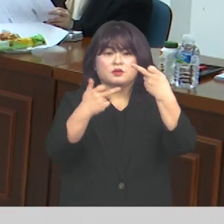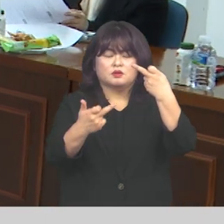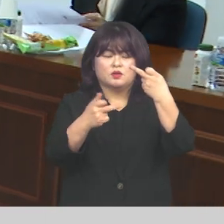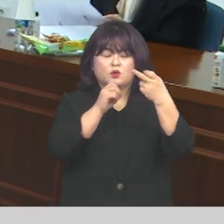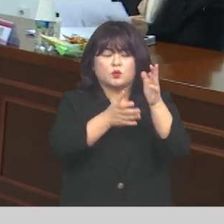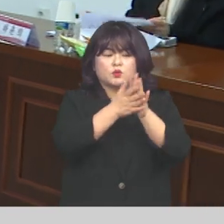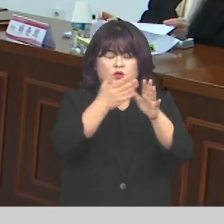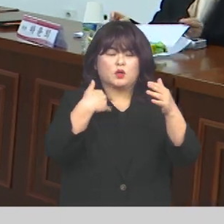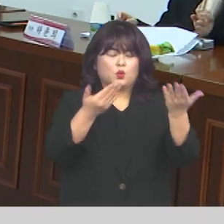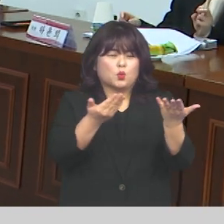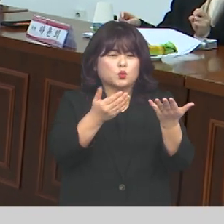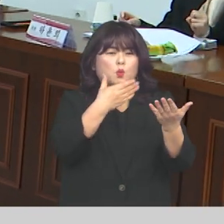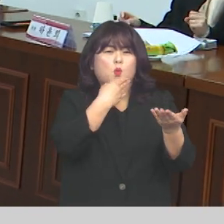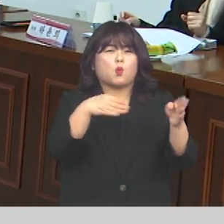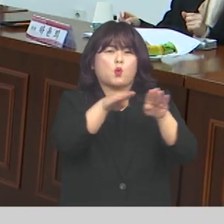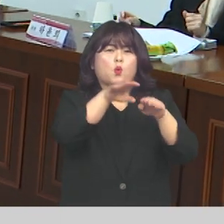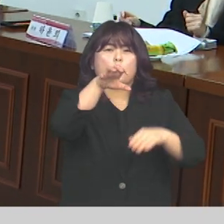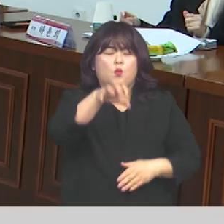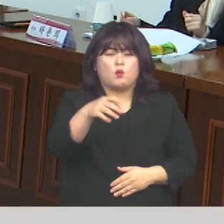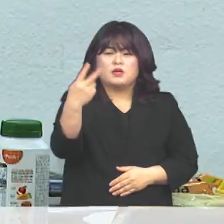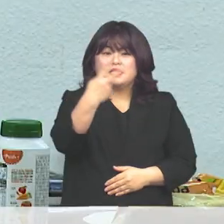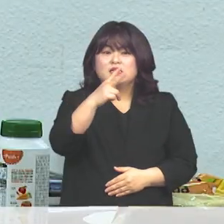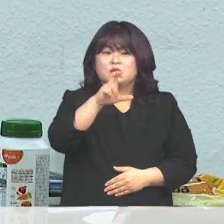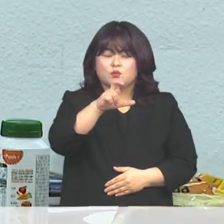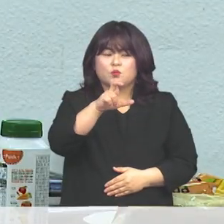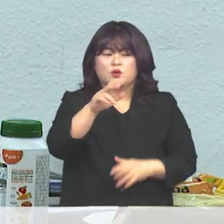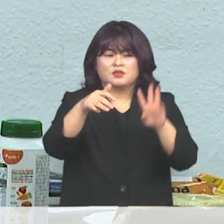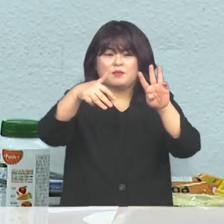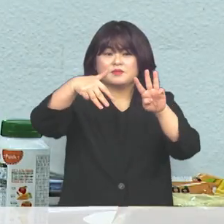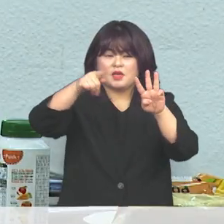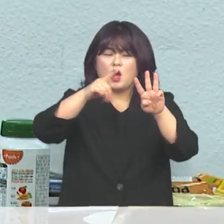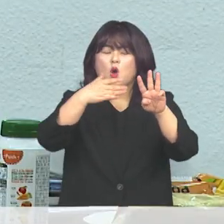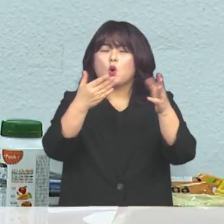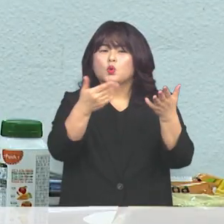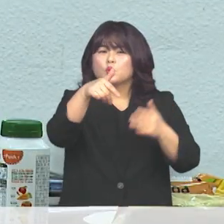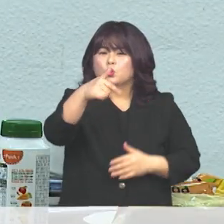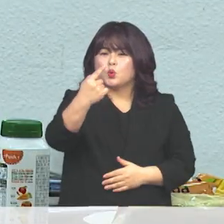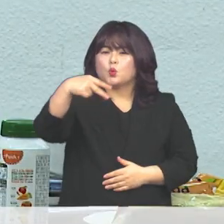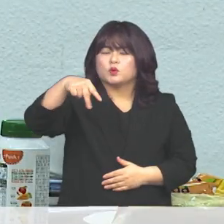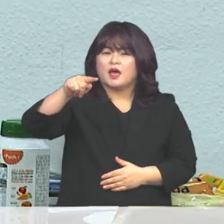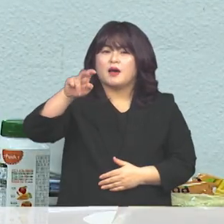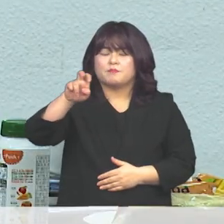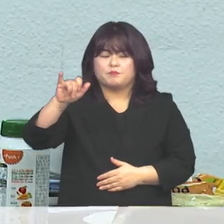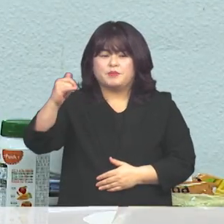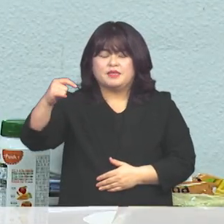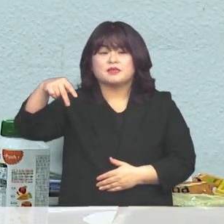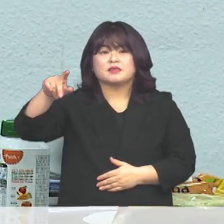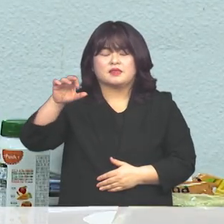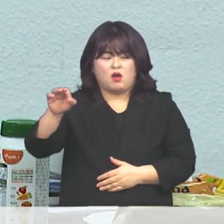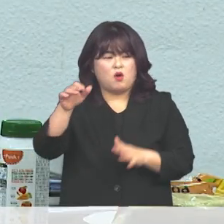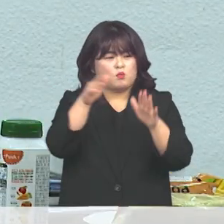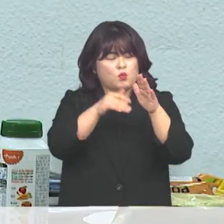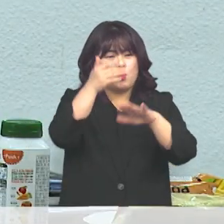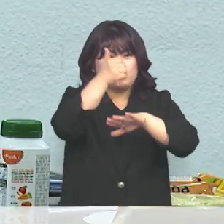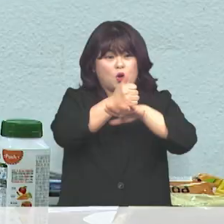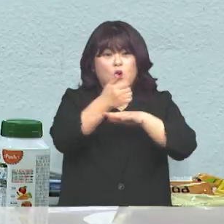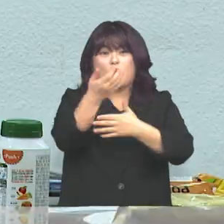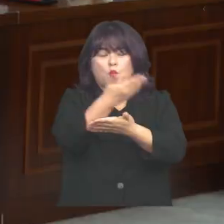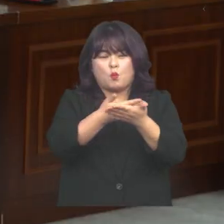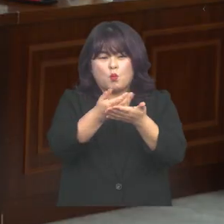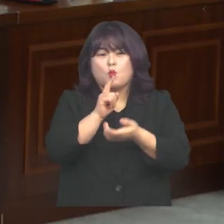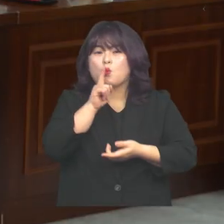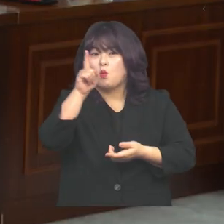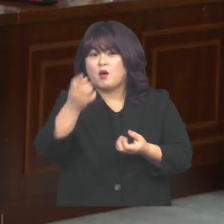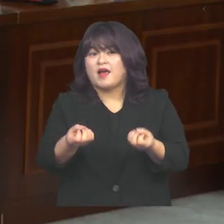용인특례시가 17일 용인시 노동복지회관에서 2025년 제3차 노사민정협의회 본협의회와 성과보고회를